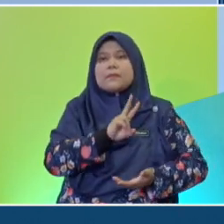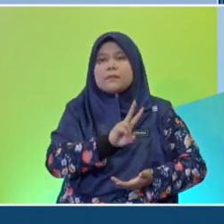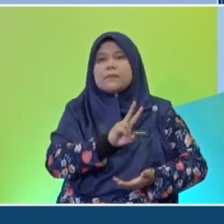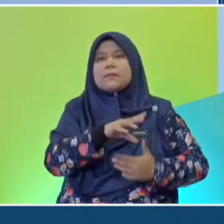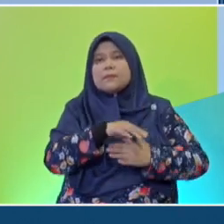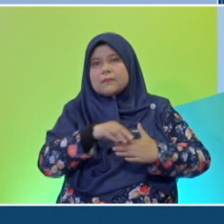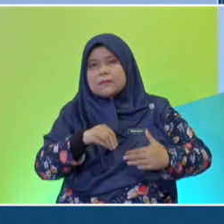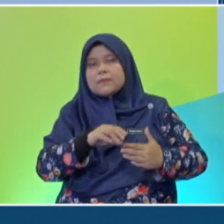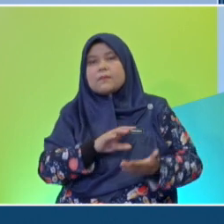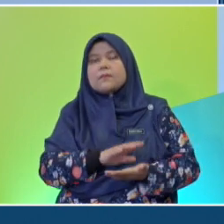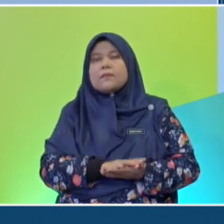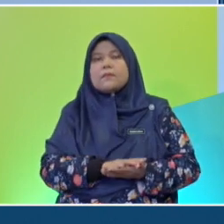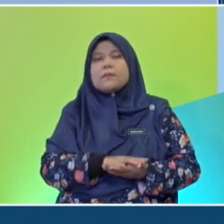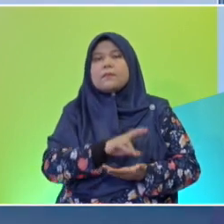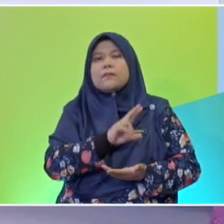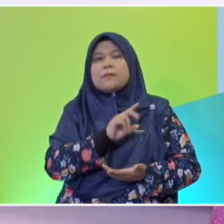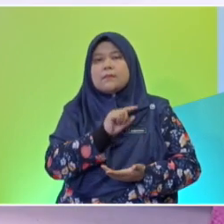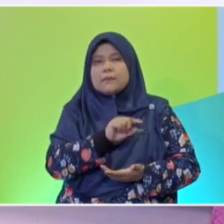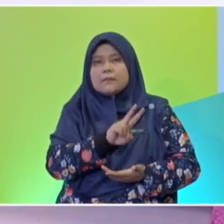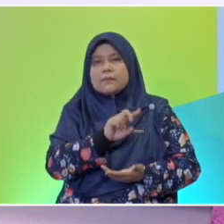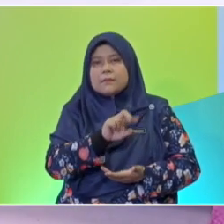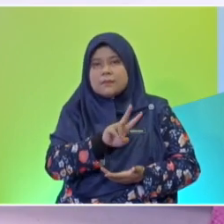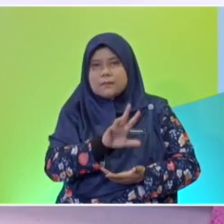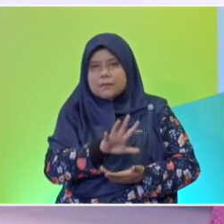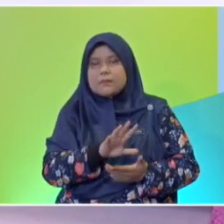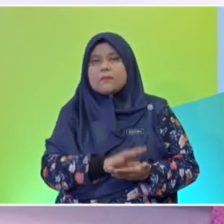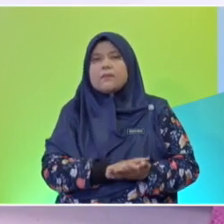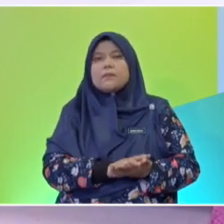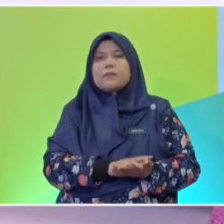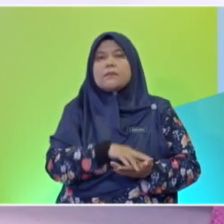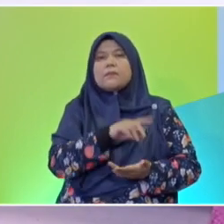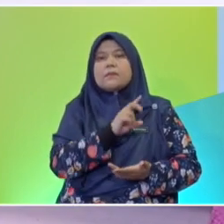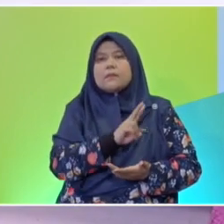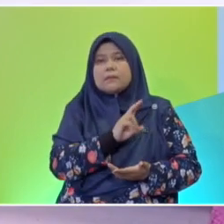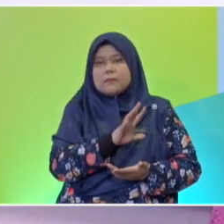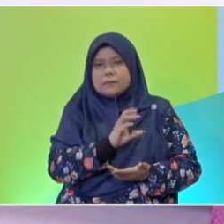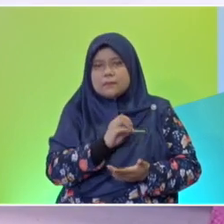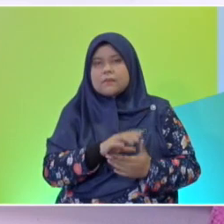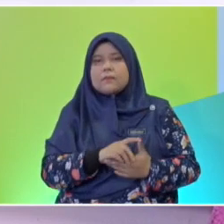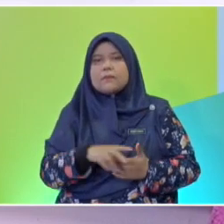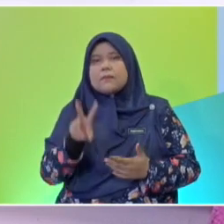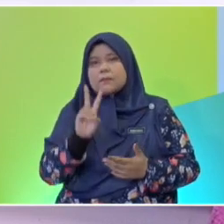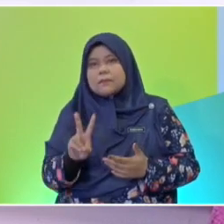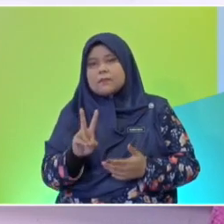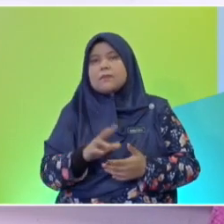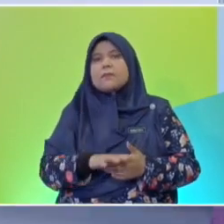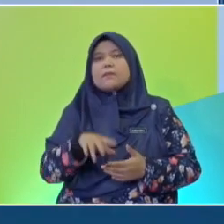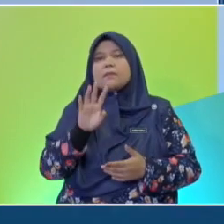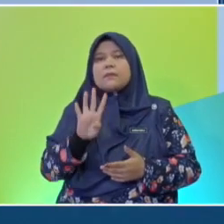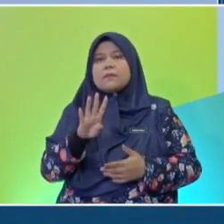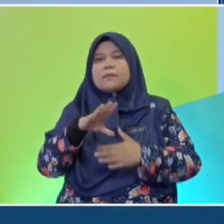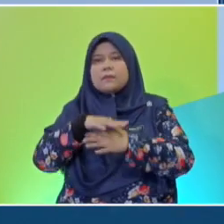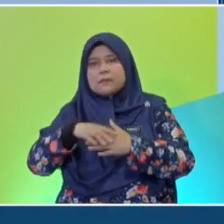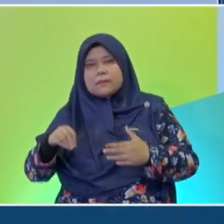Sin untuk 200 50 ml kota yang kedua 4 Ringgit untuk